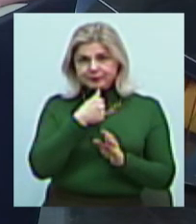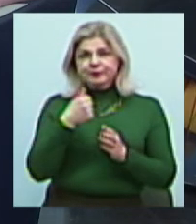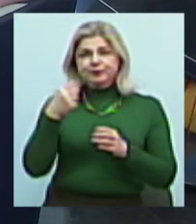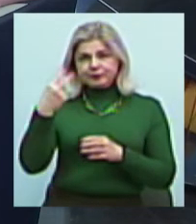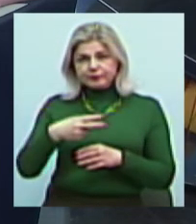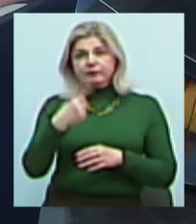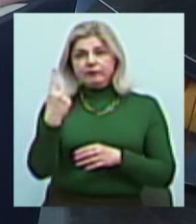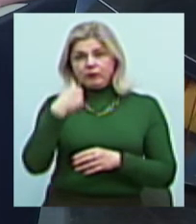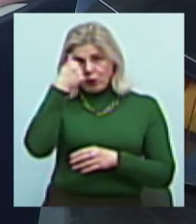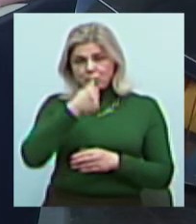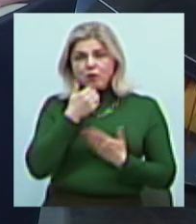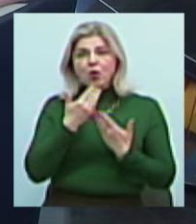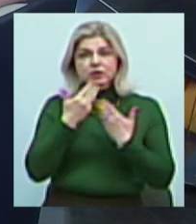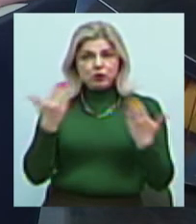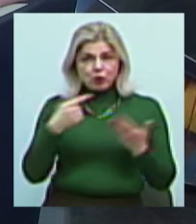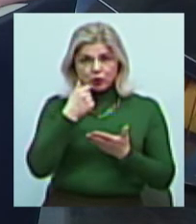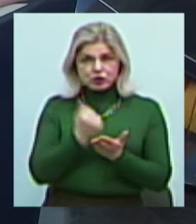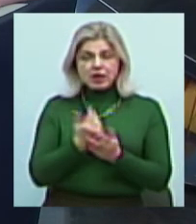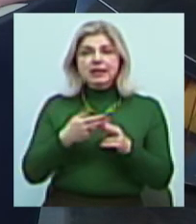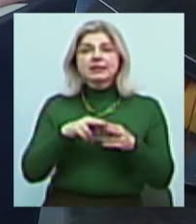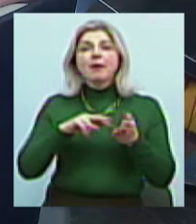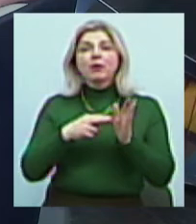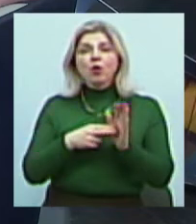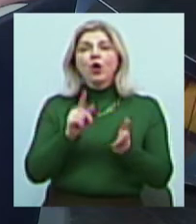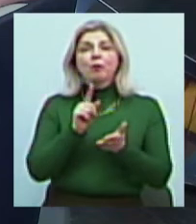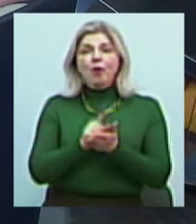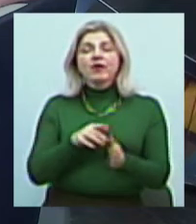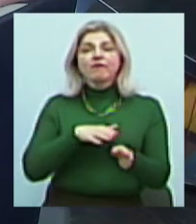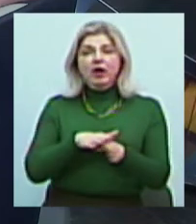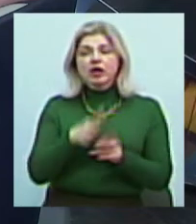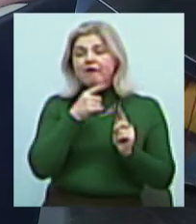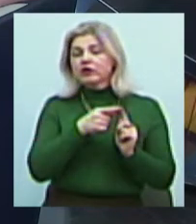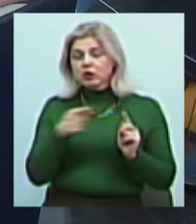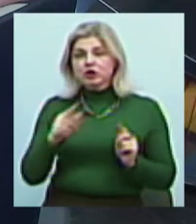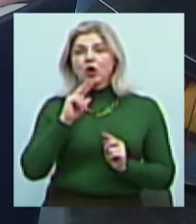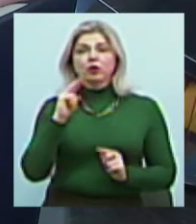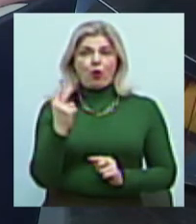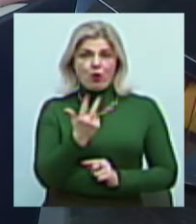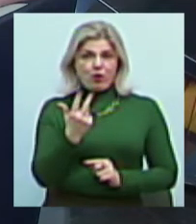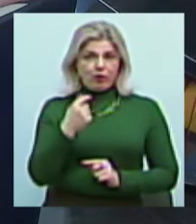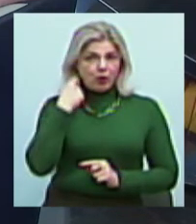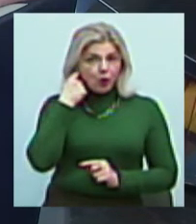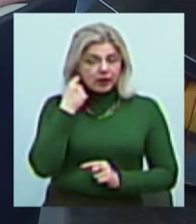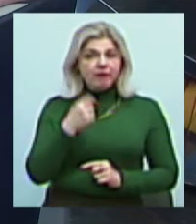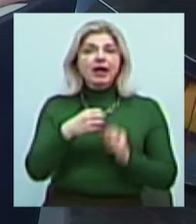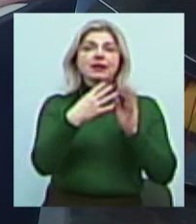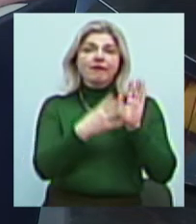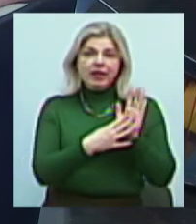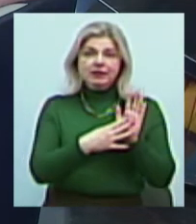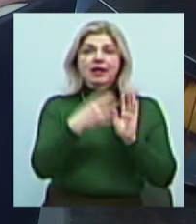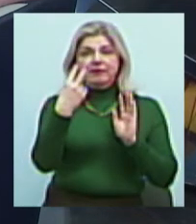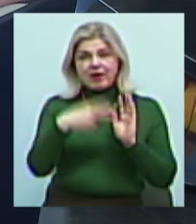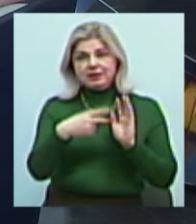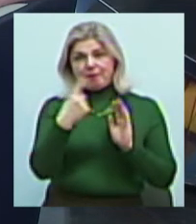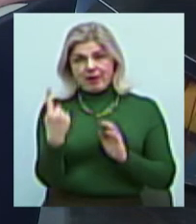2021 році остаточно, так? Це проекти, які повинні реалізовуватись протягом 3 років, да? Це